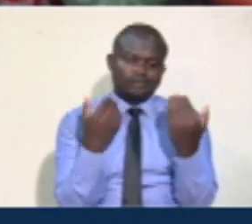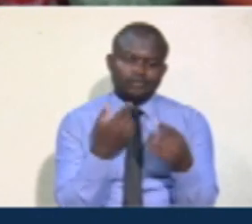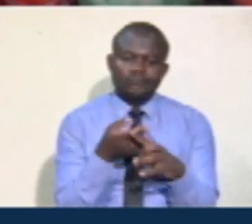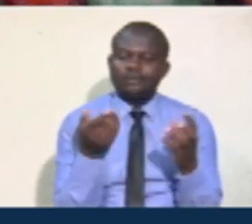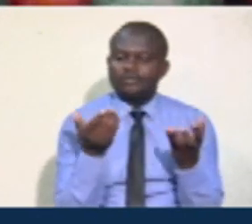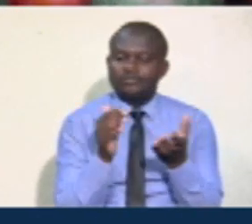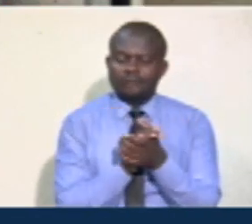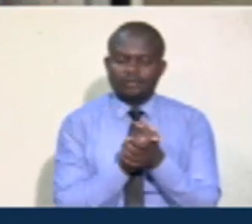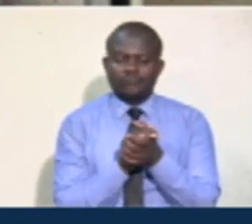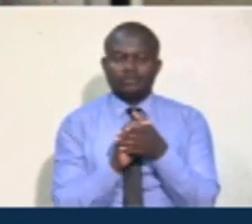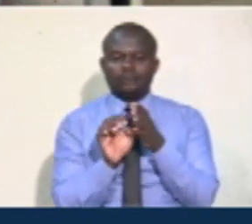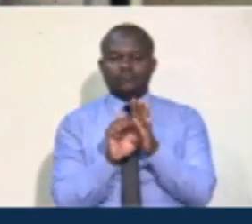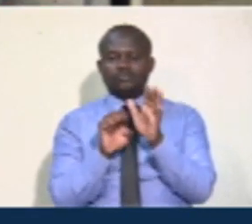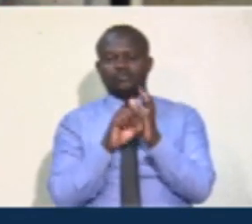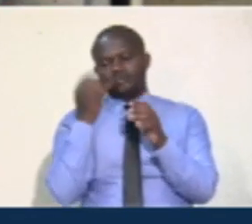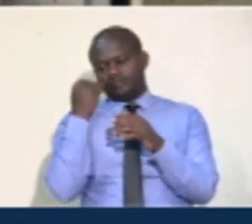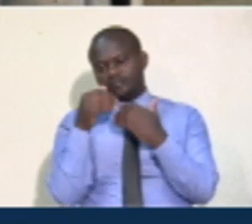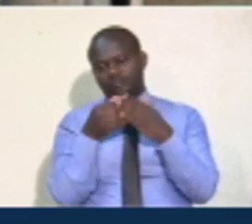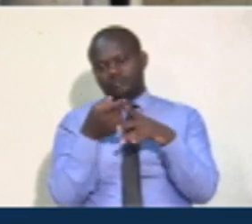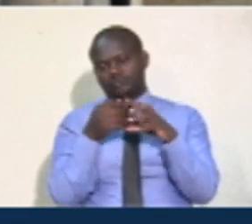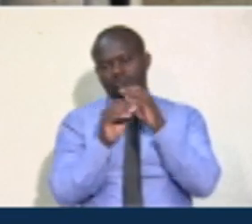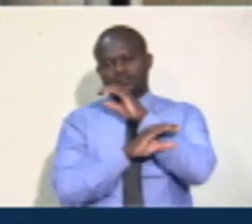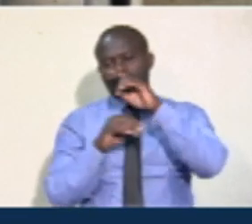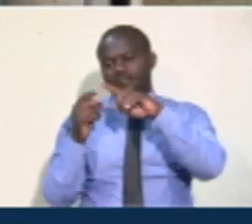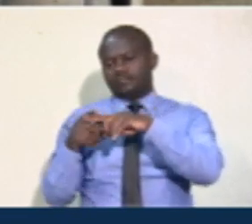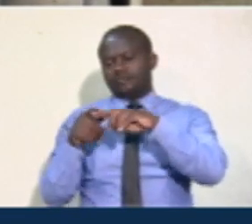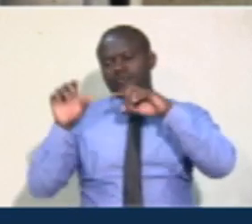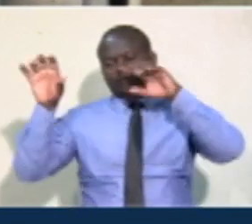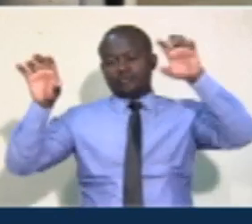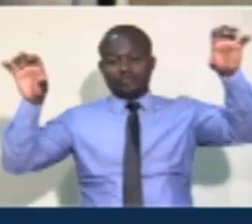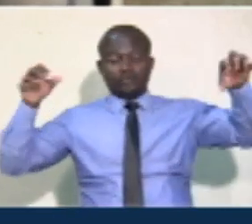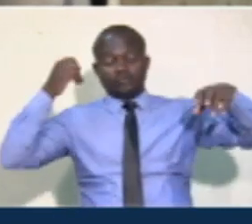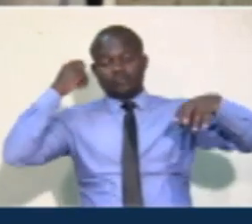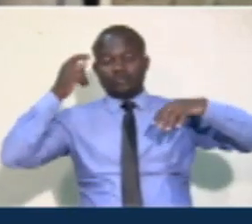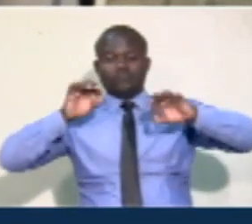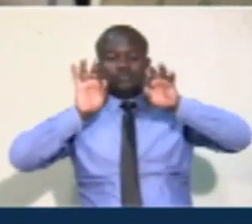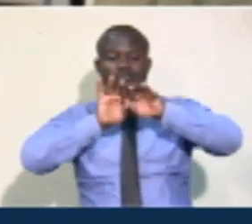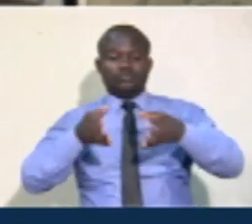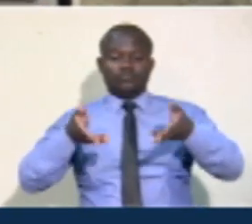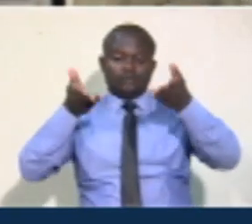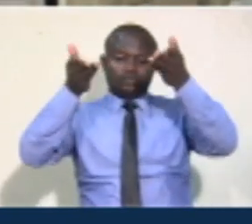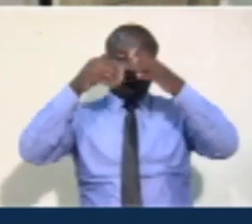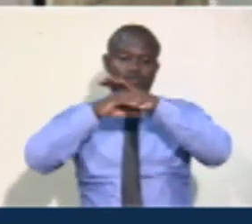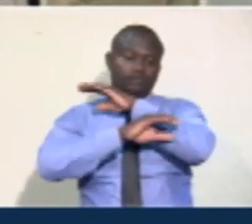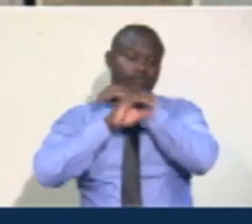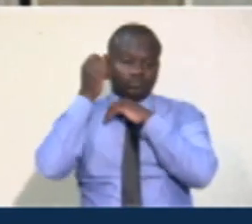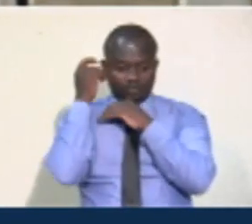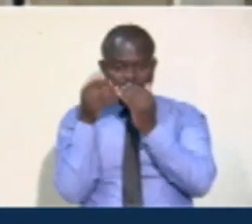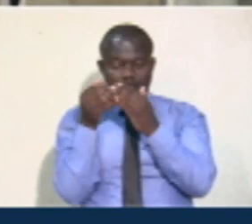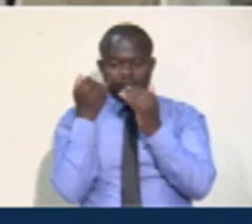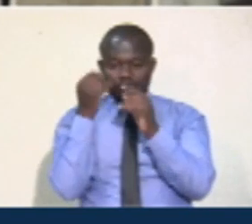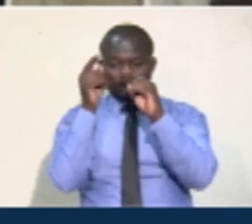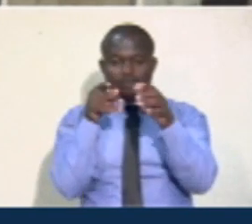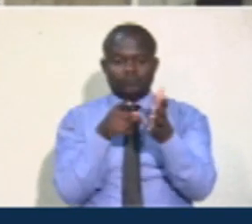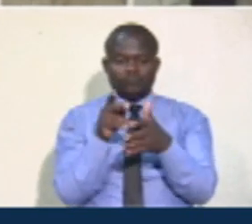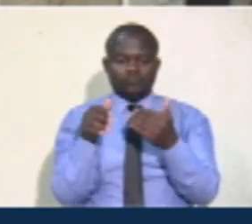tuivana urugero nimba biva ibihugu mu bihugu bitandukanye nimba iyo ibiciro byazamutse muri ibyo bihugu urumva ko n'ujya kurangura